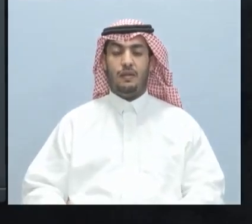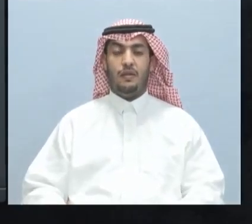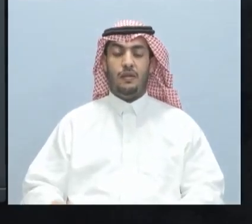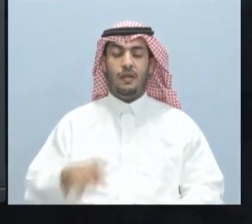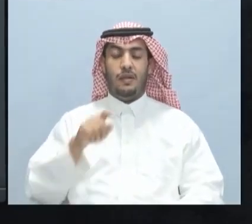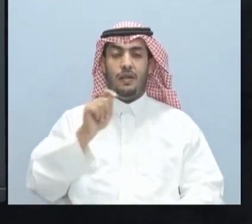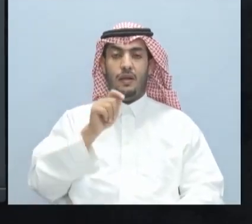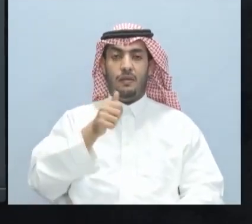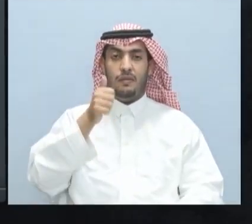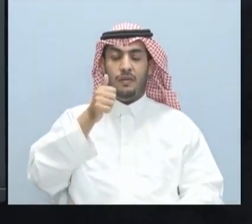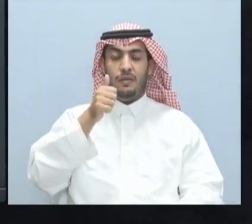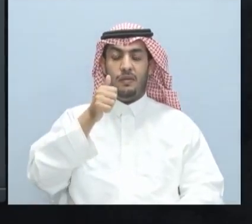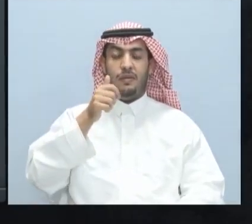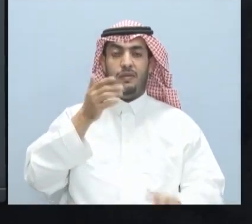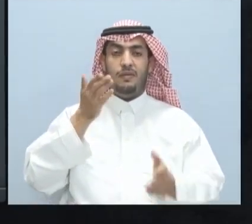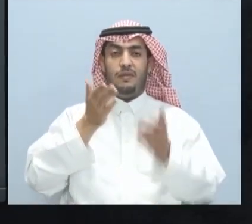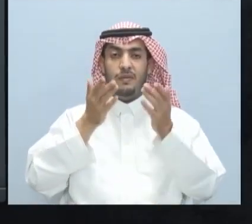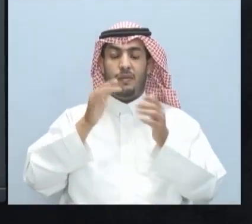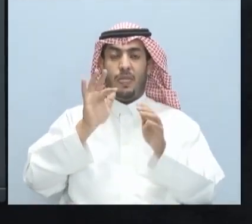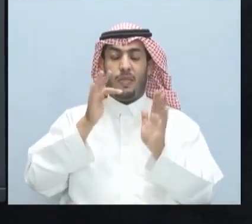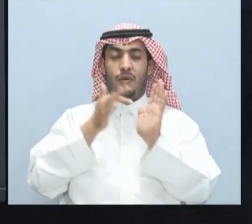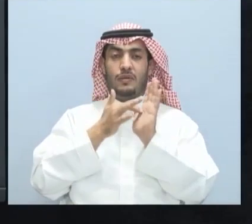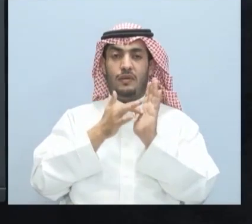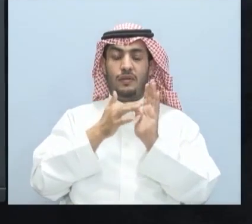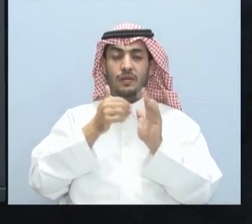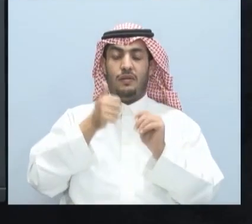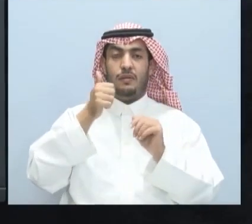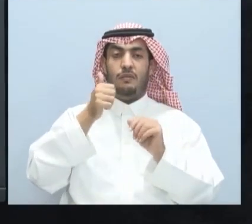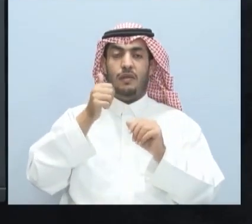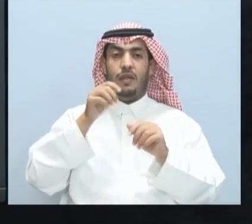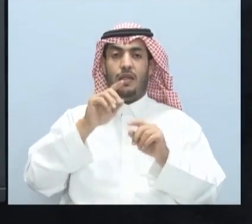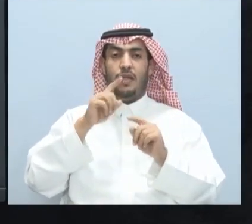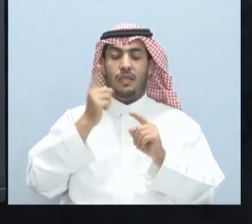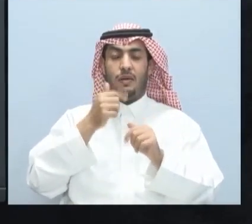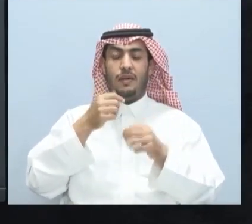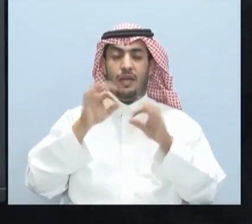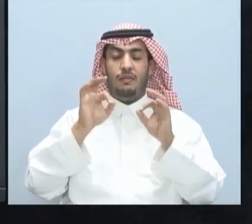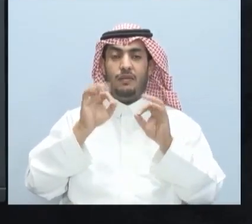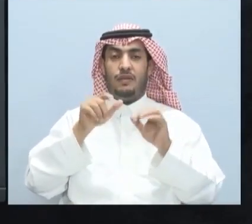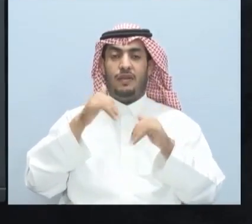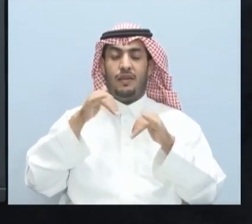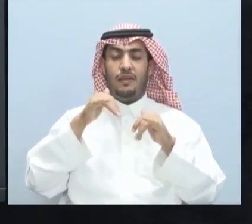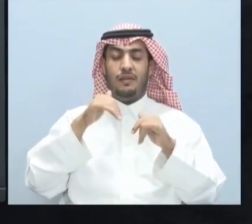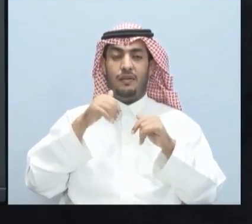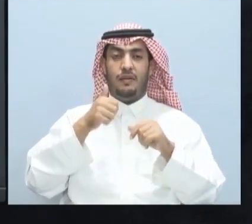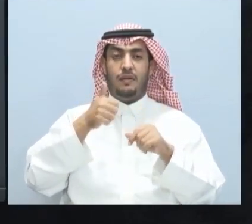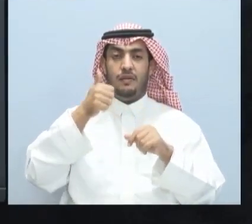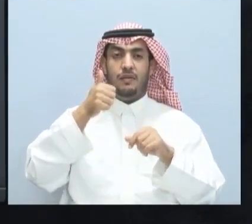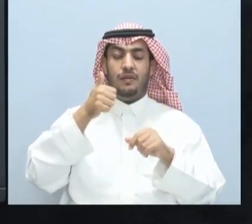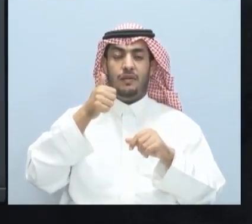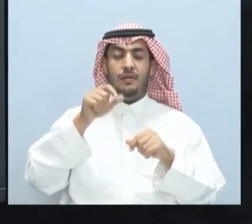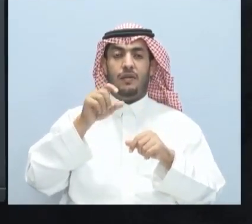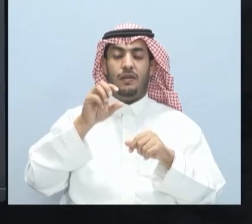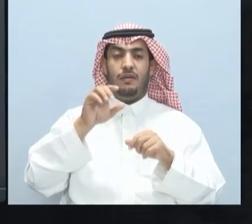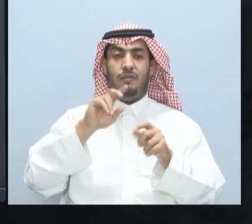القلم يدور طبعا القلم يتزن عند نقطه معينه كيف نجعله يدور يكمل دوره كامله بهذا الشكل من خلال ماذا